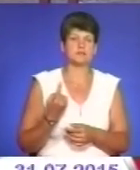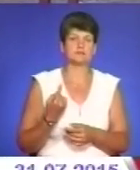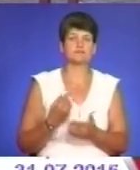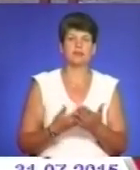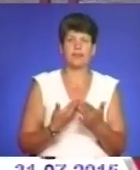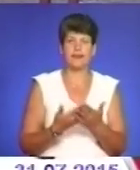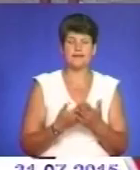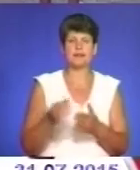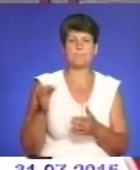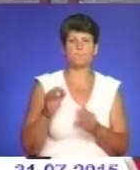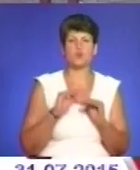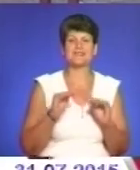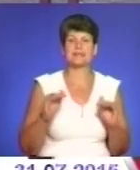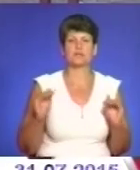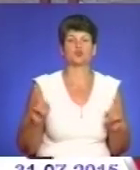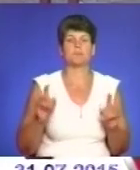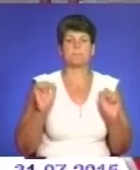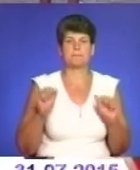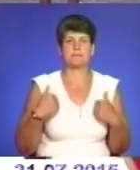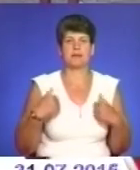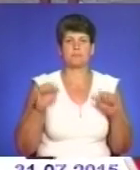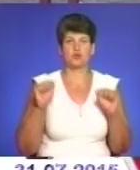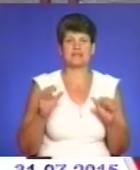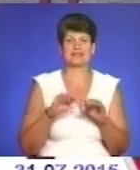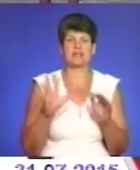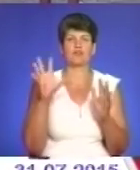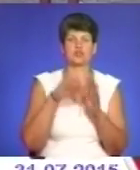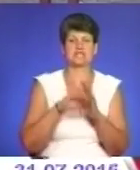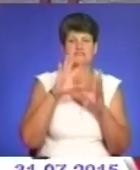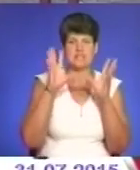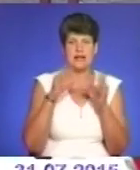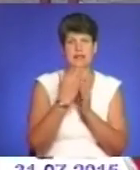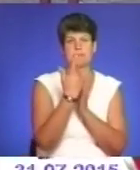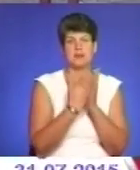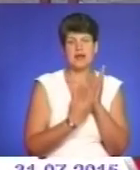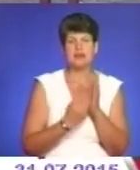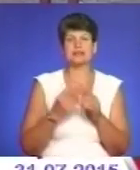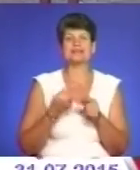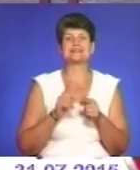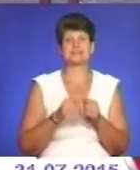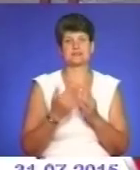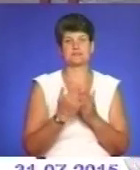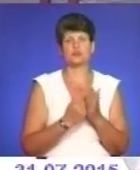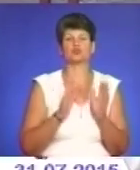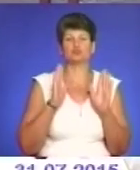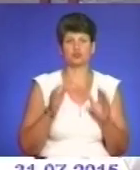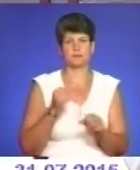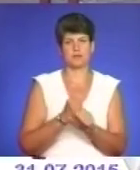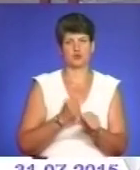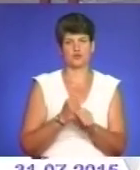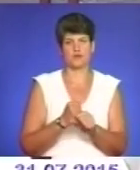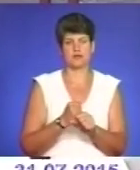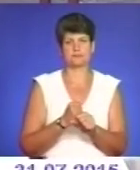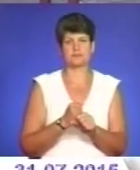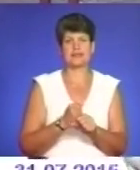дані про діток, щоб ми могли цих дітей включити в загальний перелік. І ми вже з цим списком, кажу, будемо працювати і